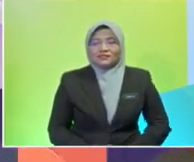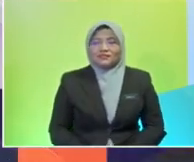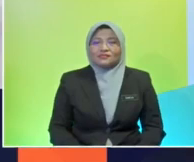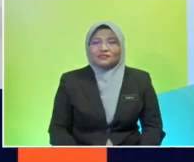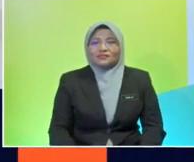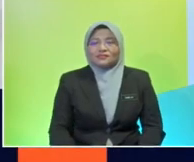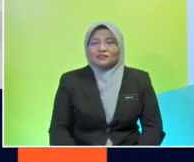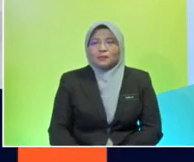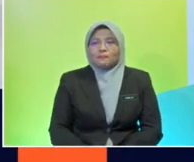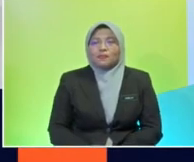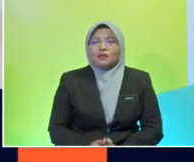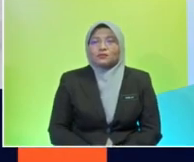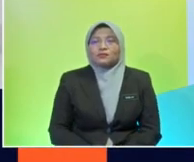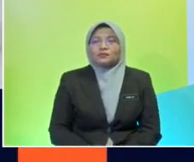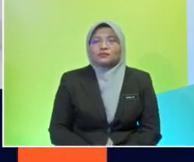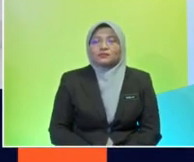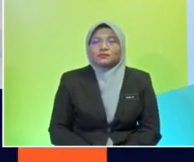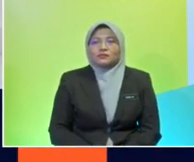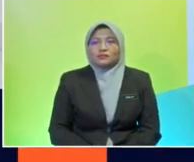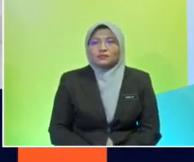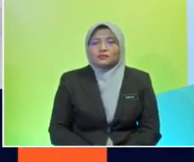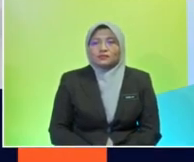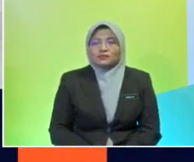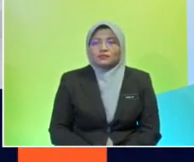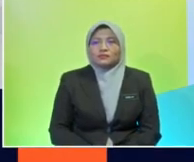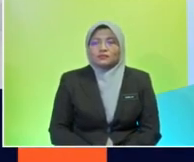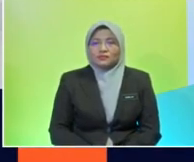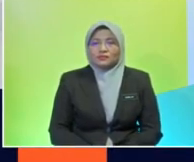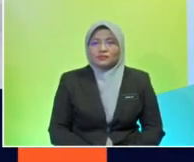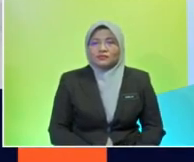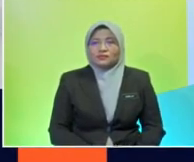Hai kawan Mari kita nyanyi lagu Hujan